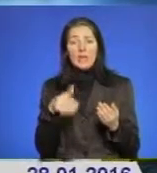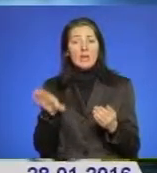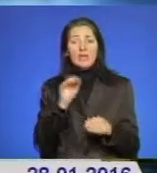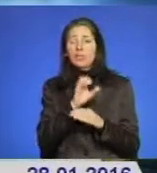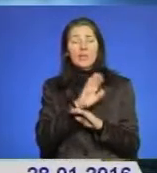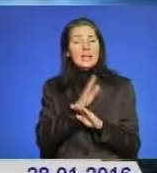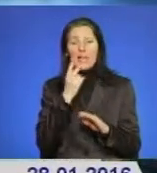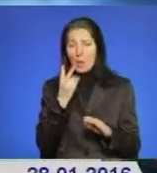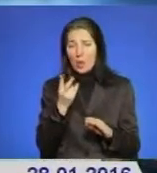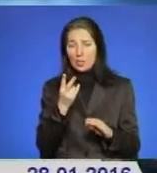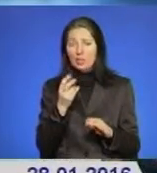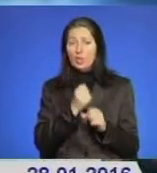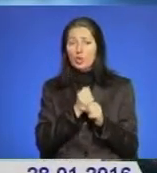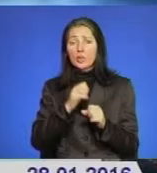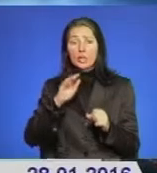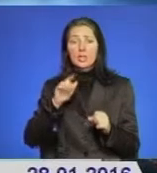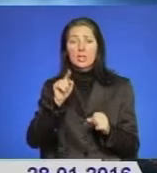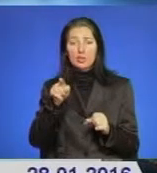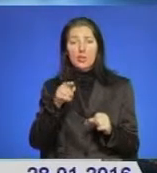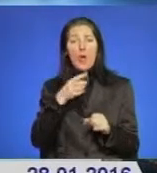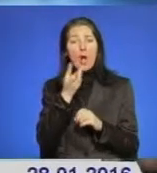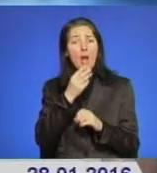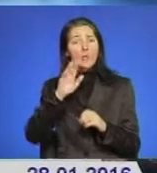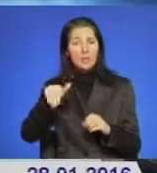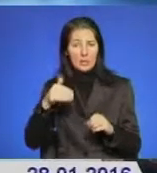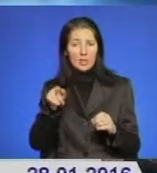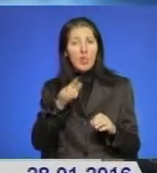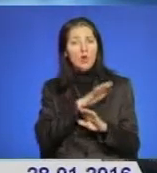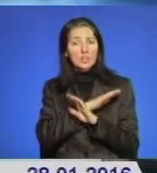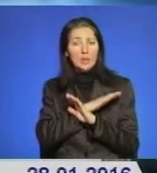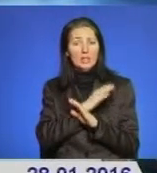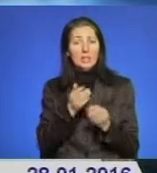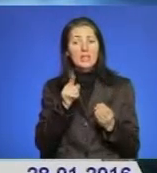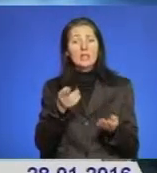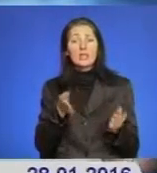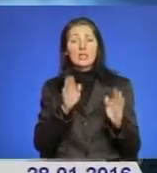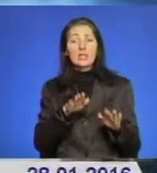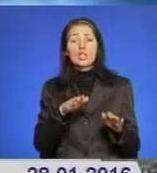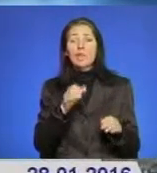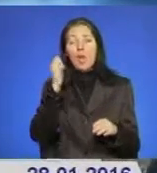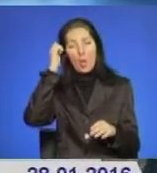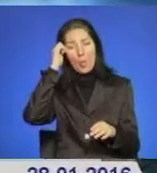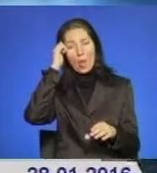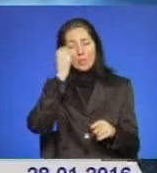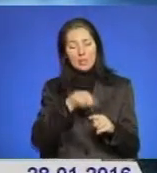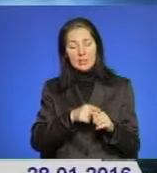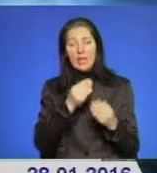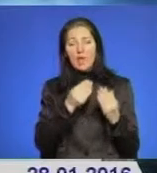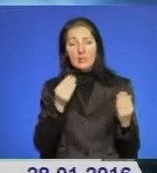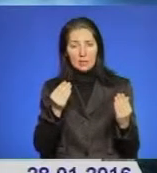вже після його загибелі. Але він залишив цю пам'ять, і насправді ця виставка